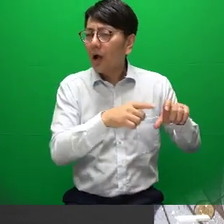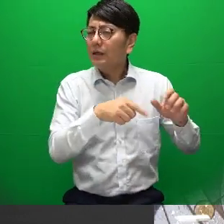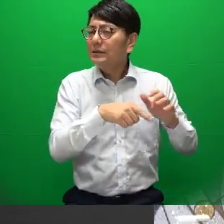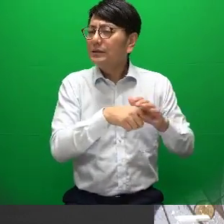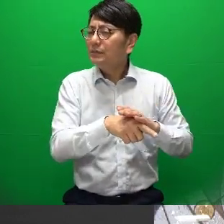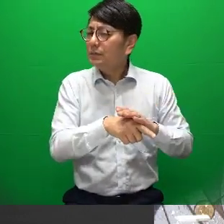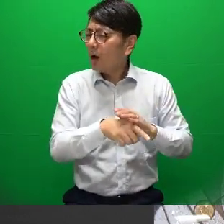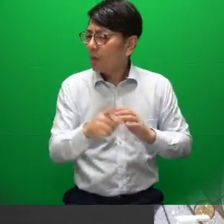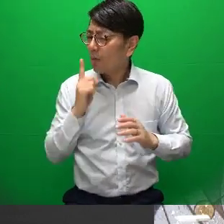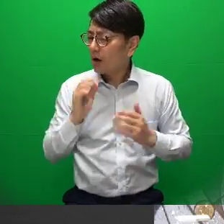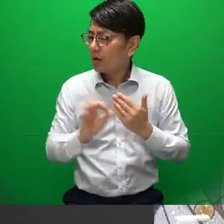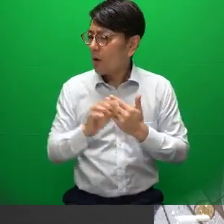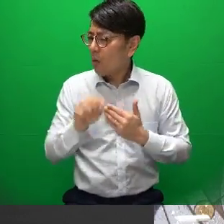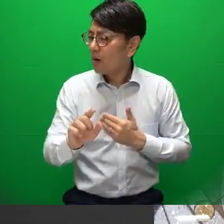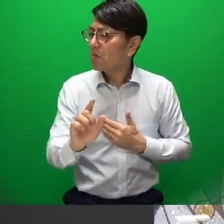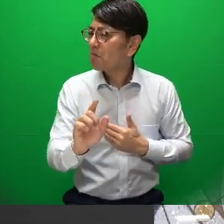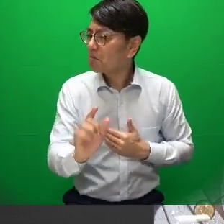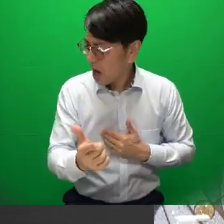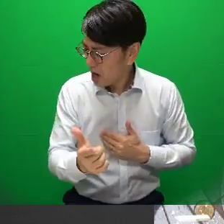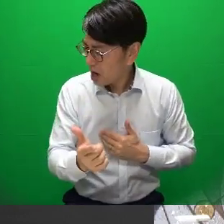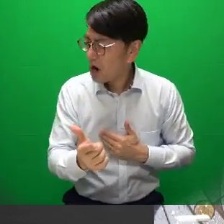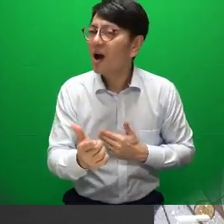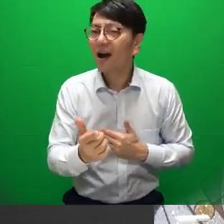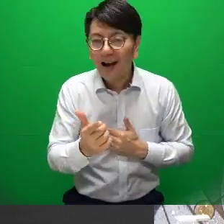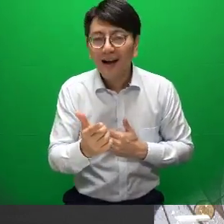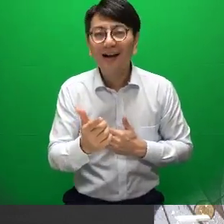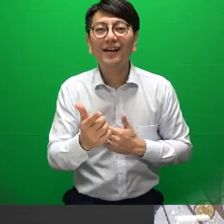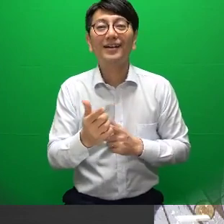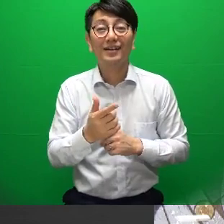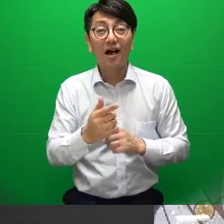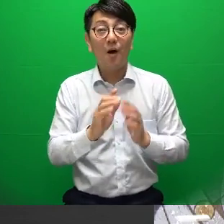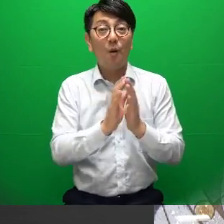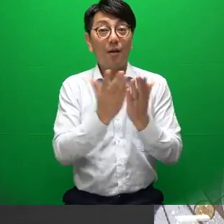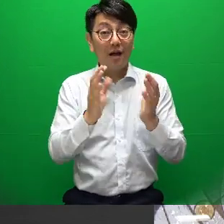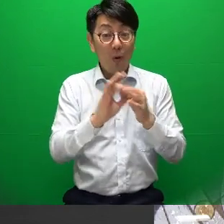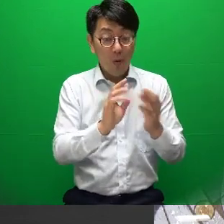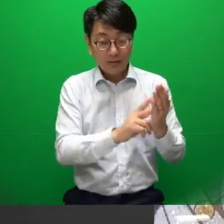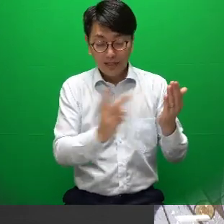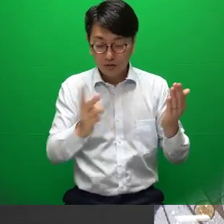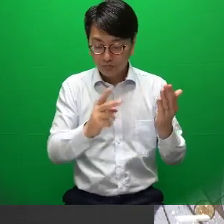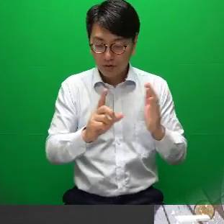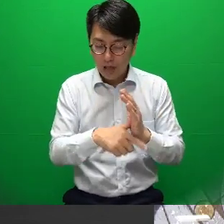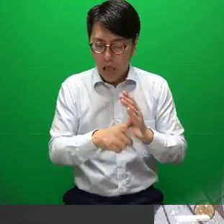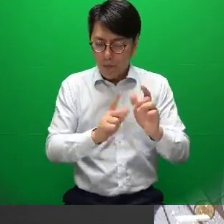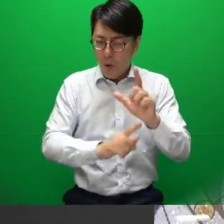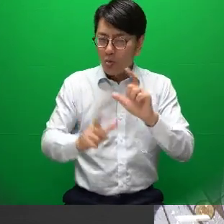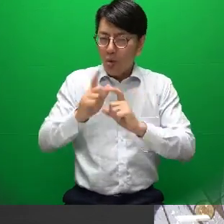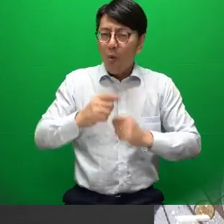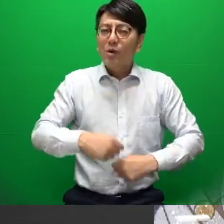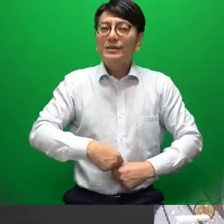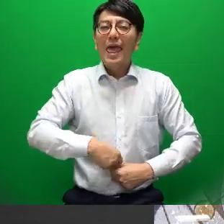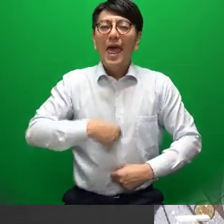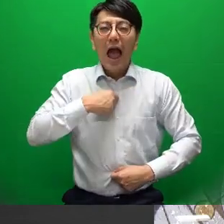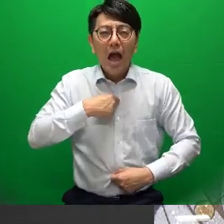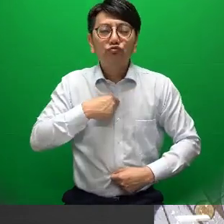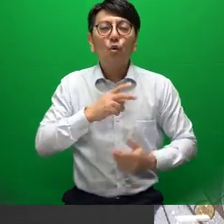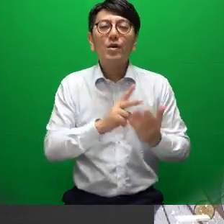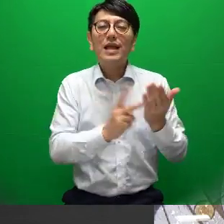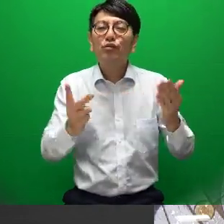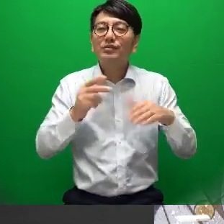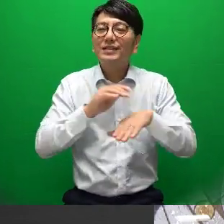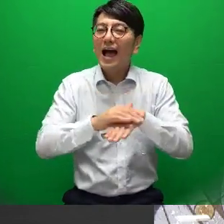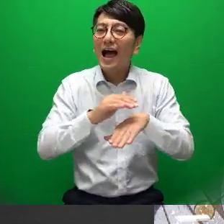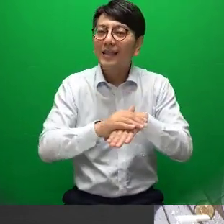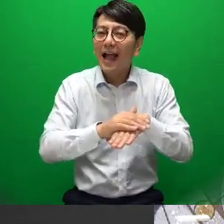新しい光がたあってくるんだだから翻訳するときにもっと正確に訳すことができるというのは